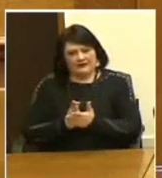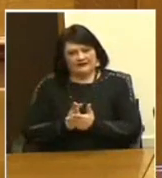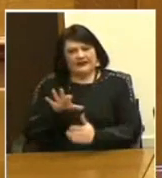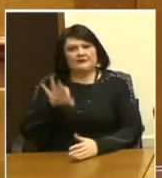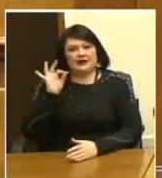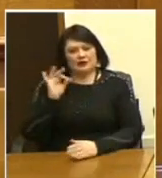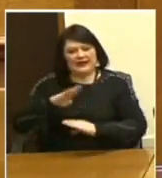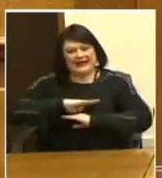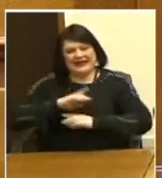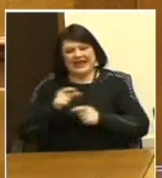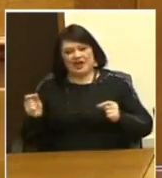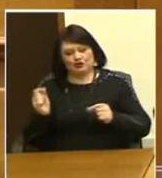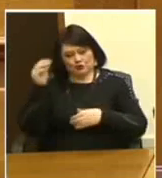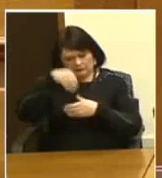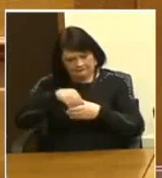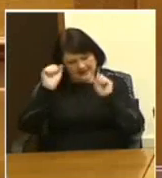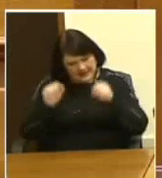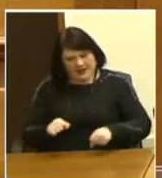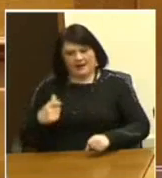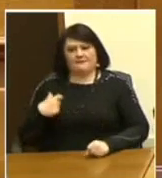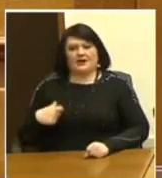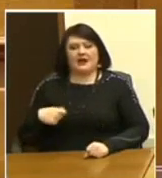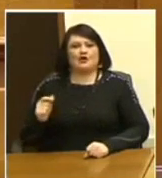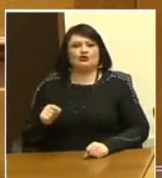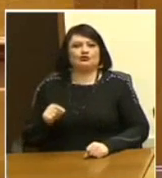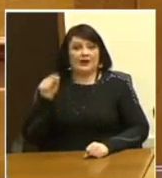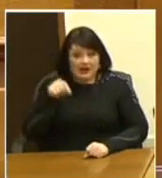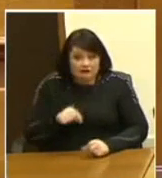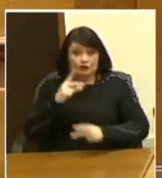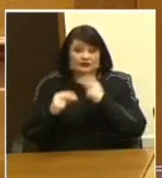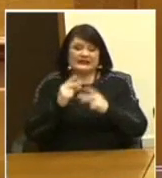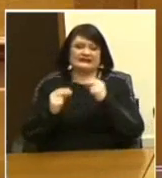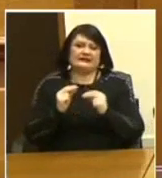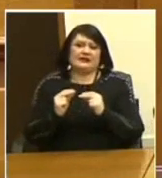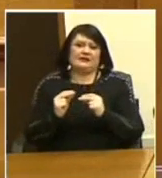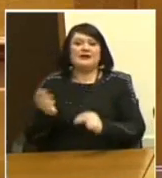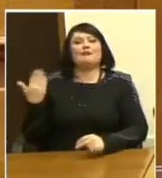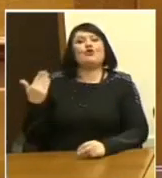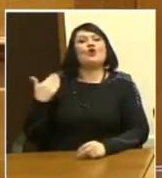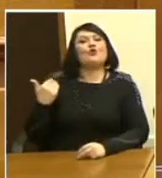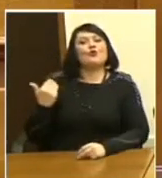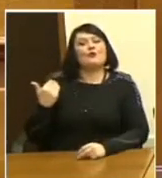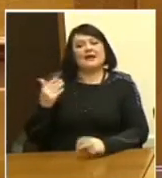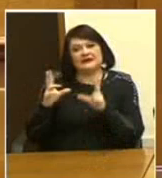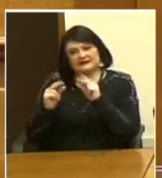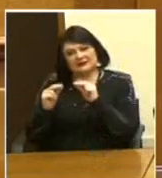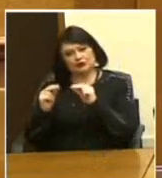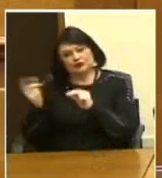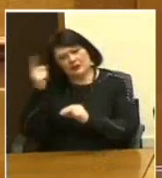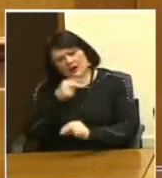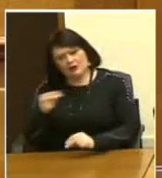του ΝΑΤΟ, γιατί το ξεχάσατε, αυτό συζητάμε σήμερα, τα άλλα τα είχαμε συζητήσει στην προηγούμενη